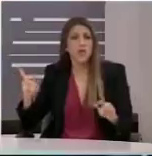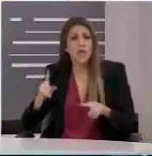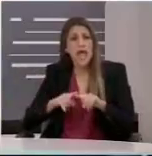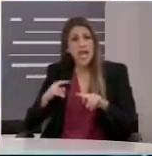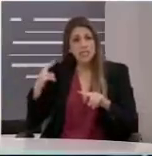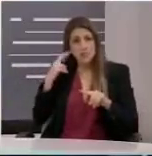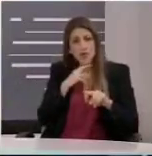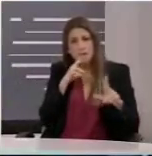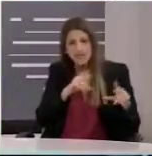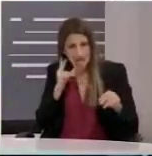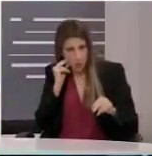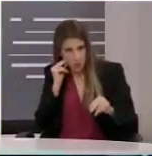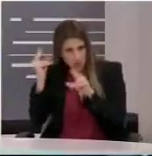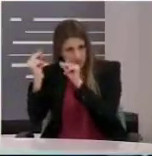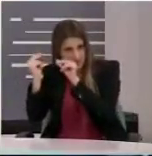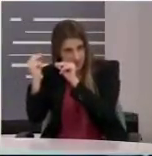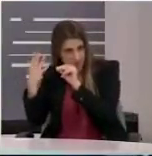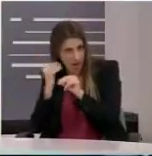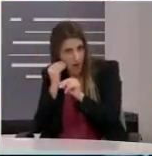και ακούγατε την επικοινωνία,